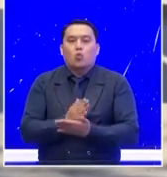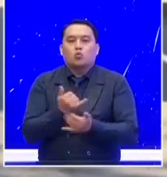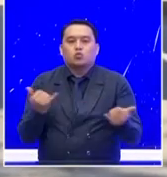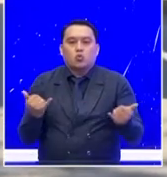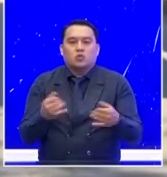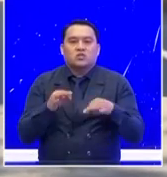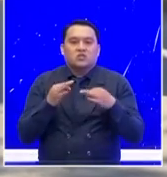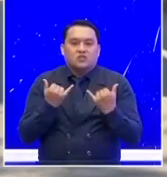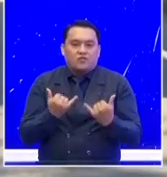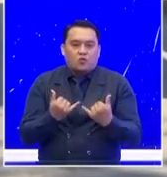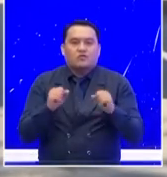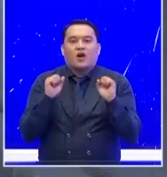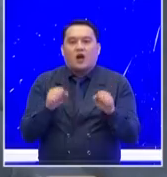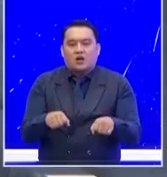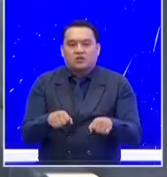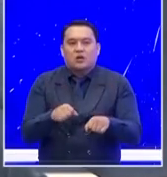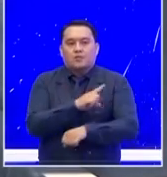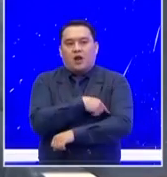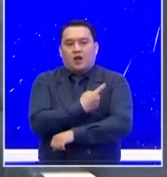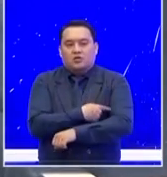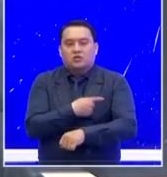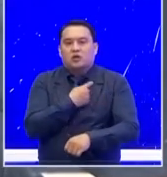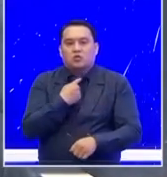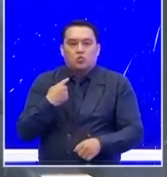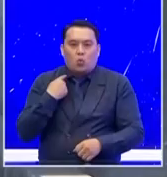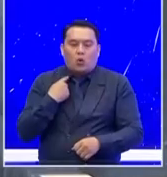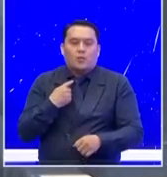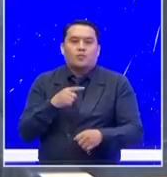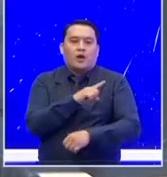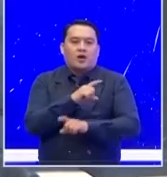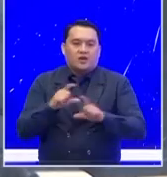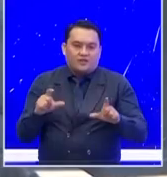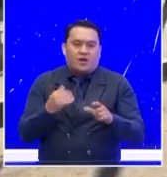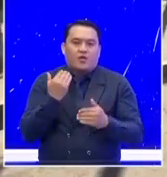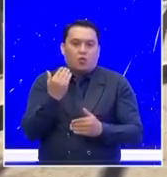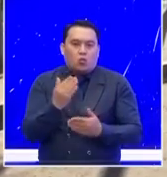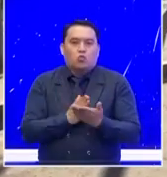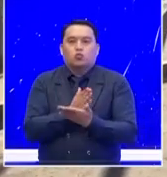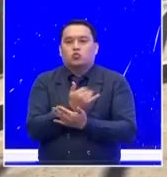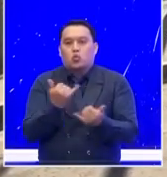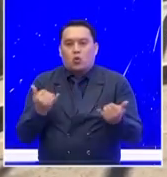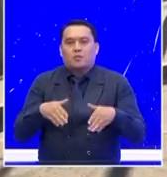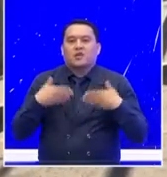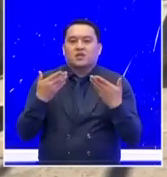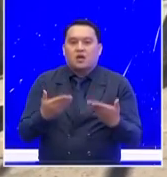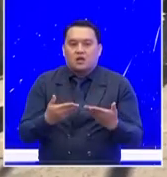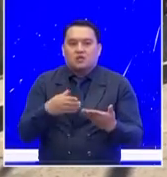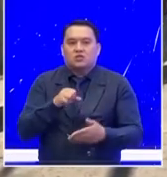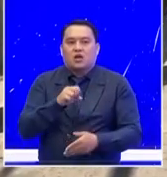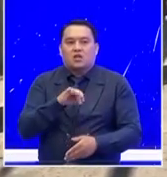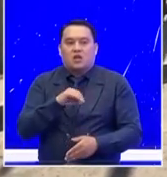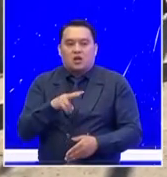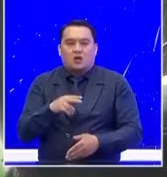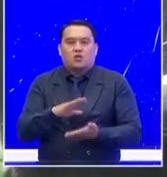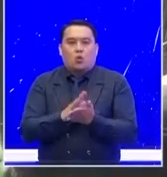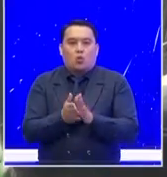развозки с сегодняшнего дня стали возможными для медработников областной детской поликлиники. К слову, транспортные услуги им предоставляет ТОО «Жанель», с